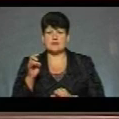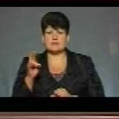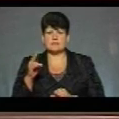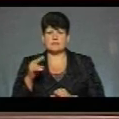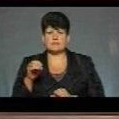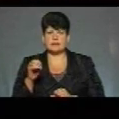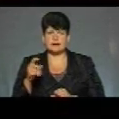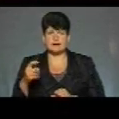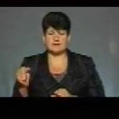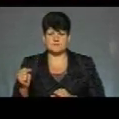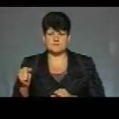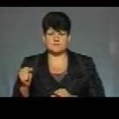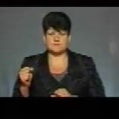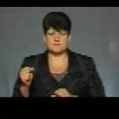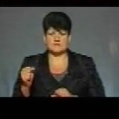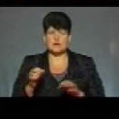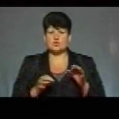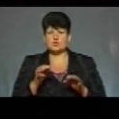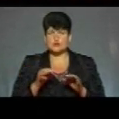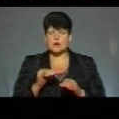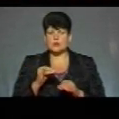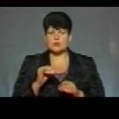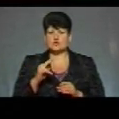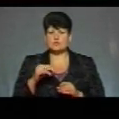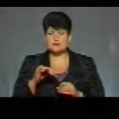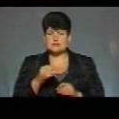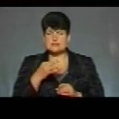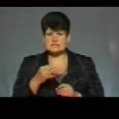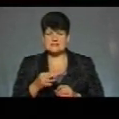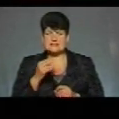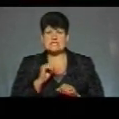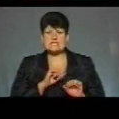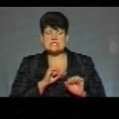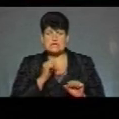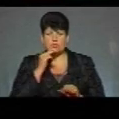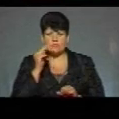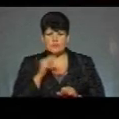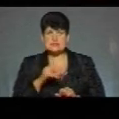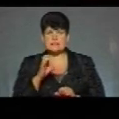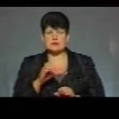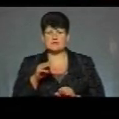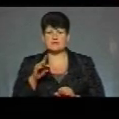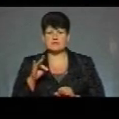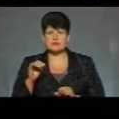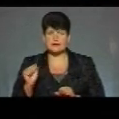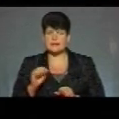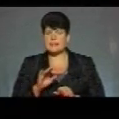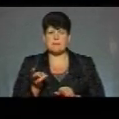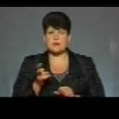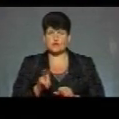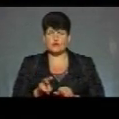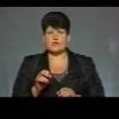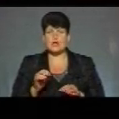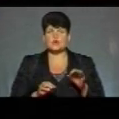Демкович. Суддя Юрій Дзюбановський повідомив, захисник обвинуваченого Сергія Терендеха Юрій Демкович не прийшов на